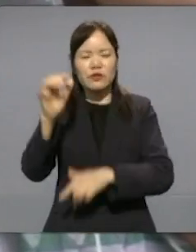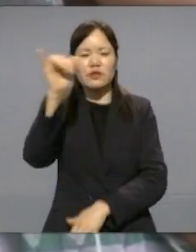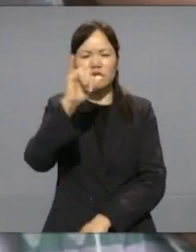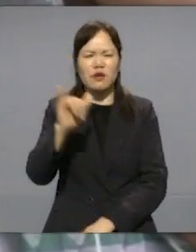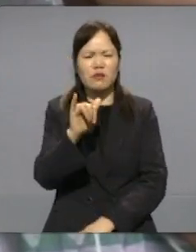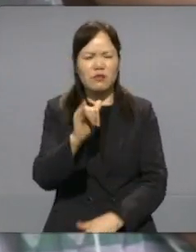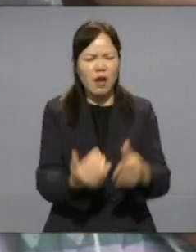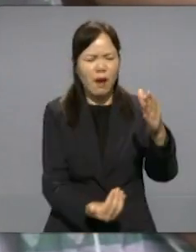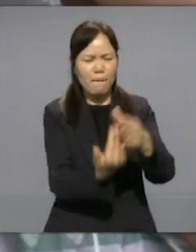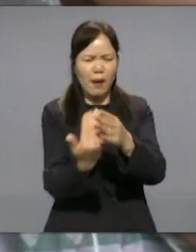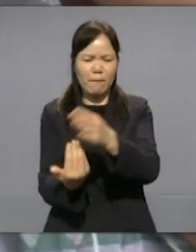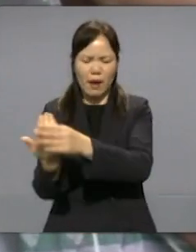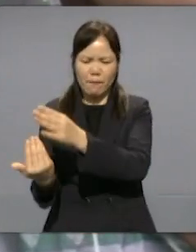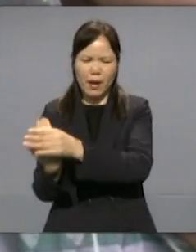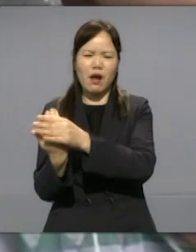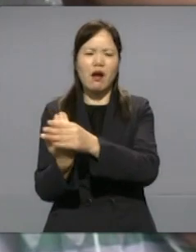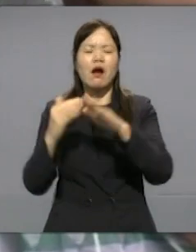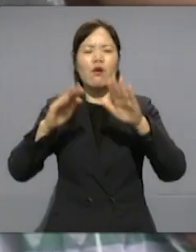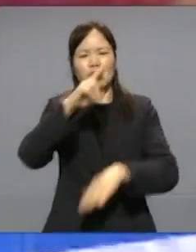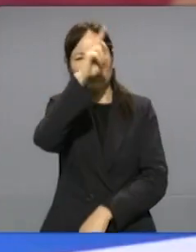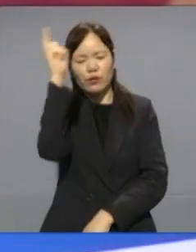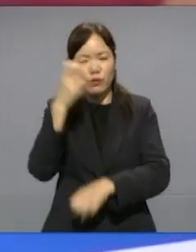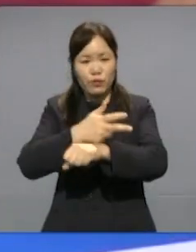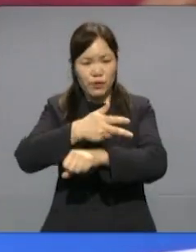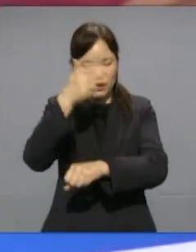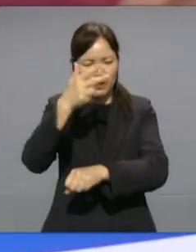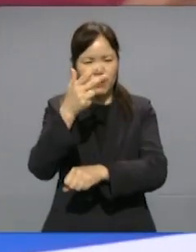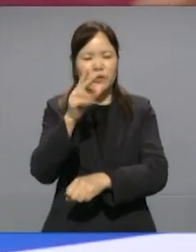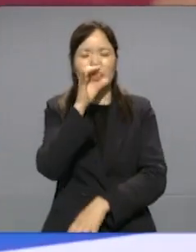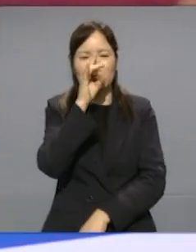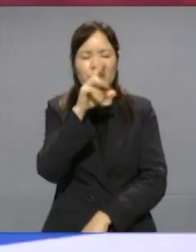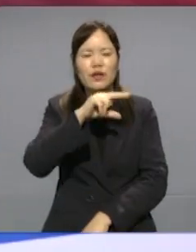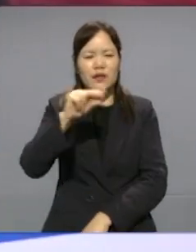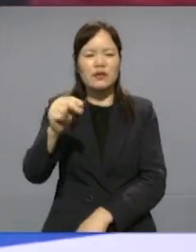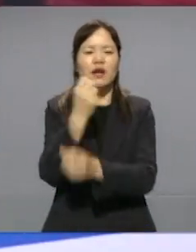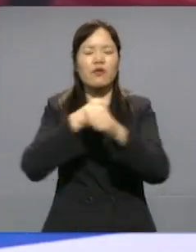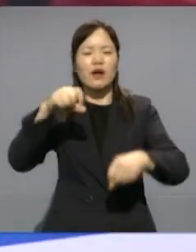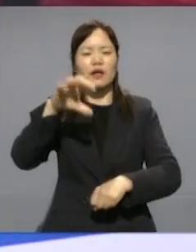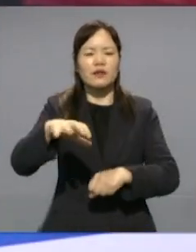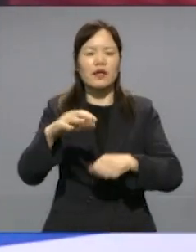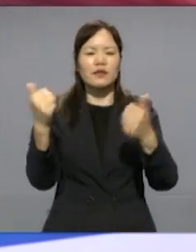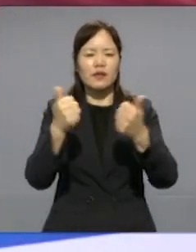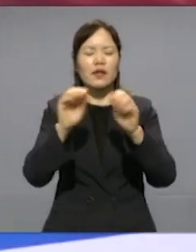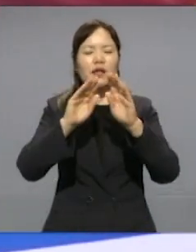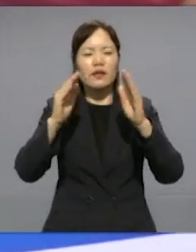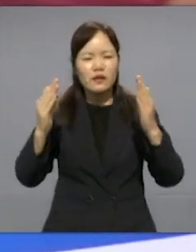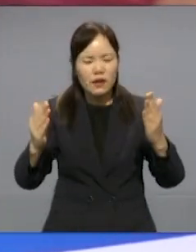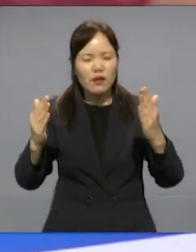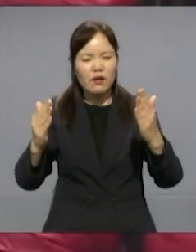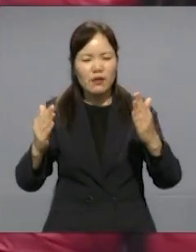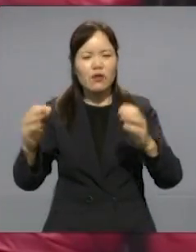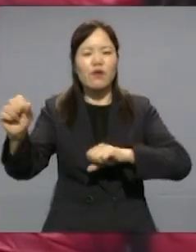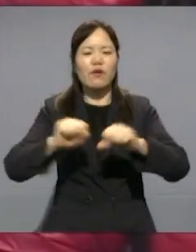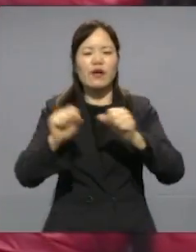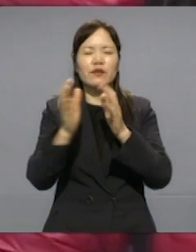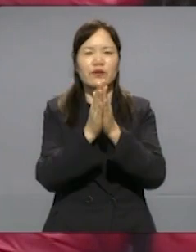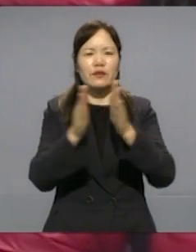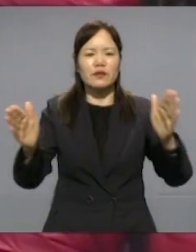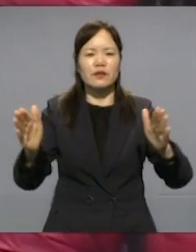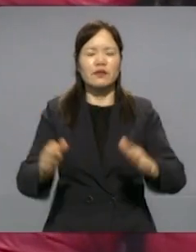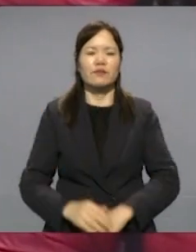전국적으로 이어지면서 오늘 오후 7시 주한육 광장에서 기자회견을 열고 본격적인 활동을 시작할 계획입니다.